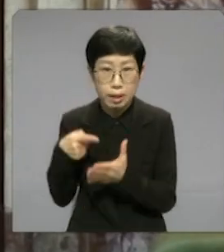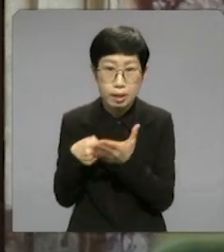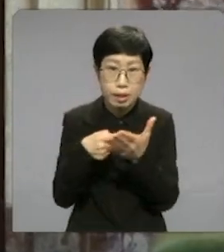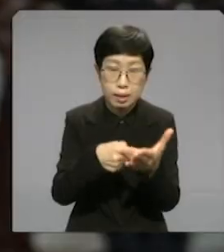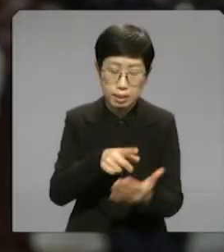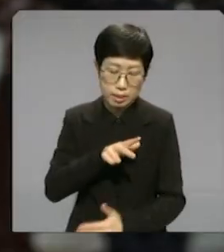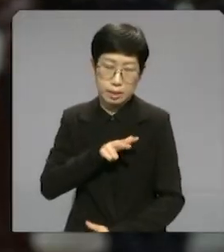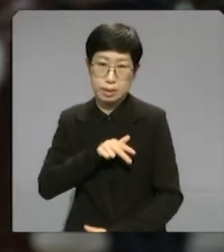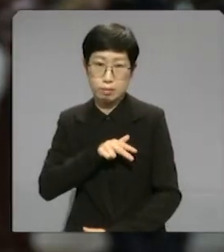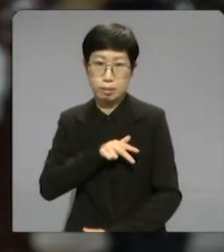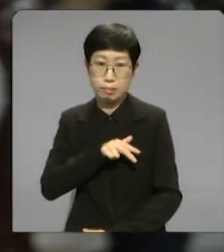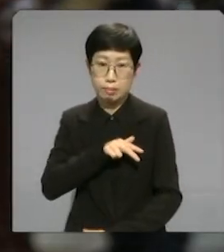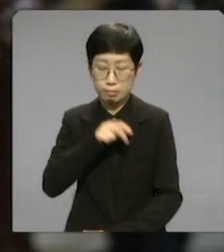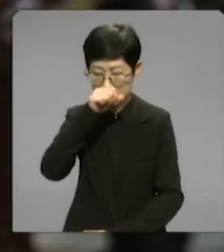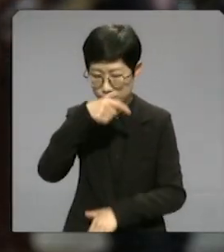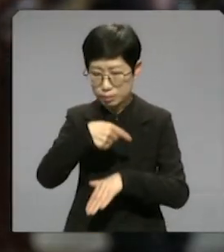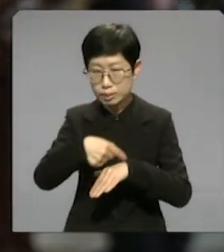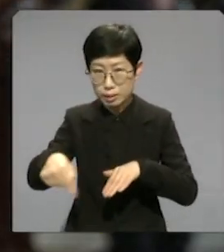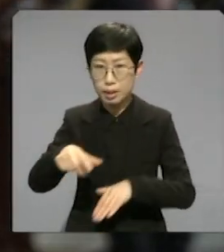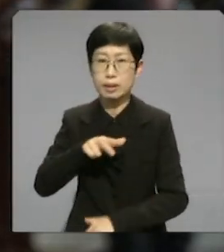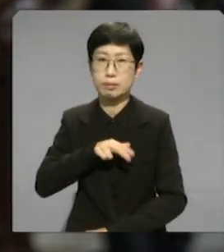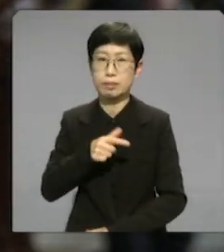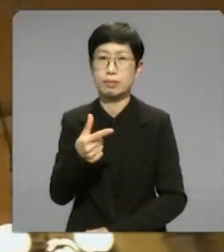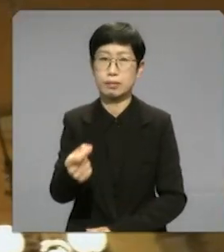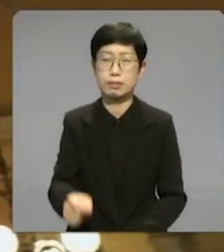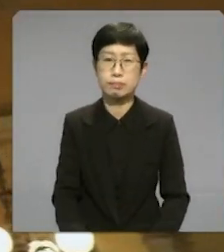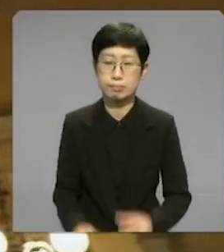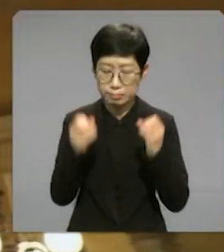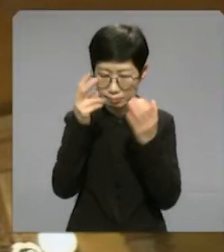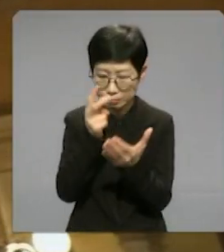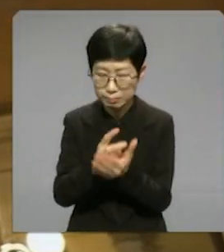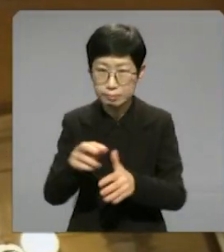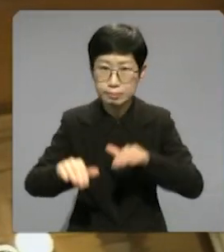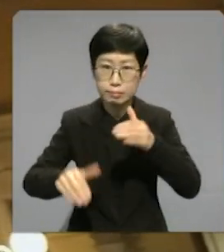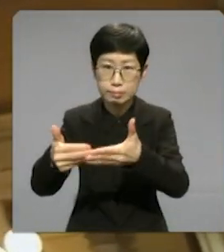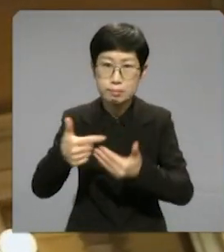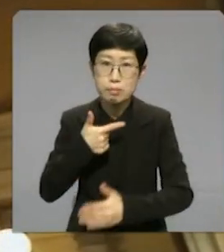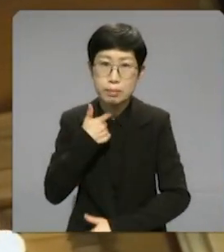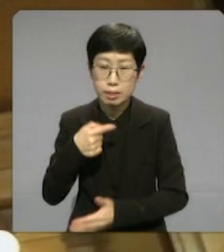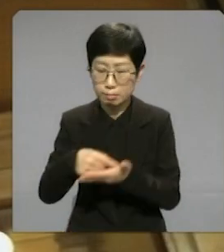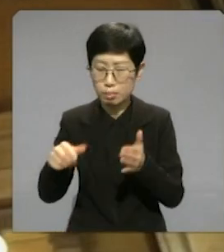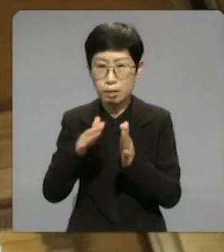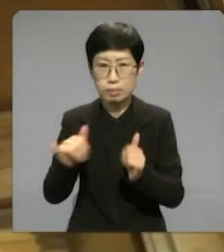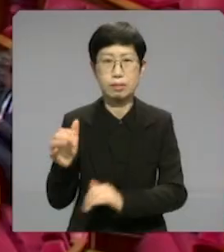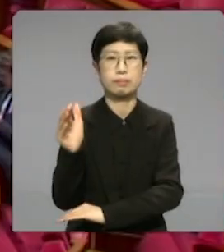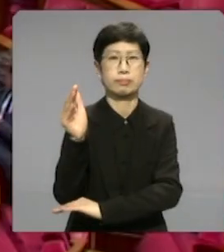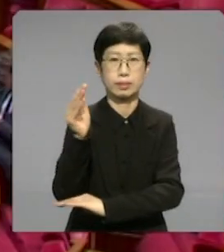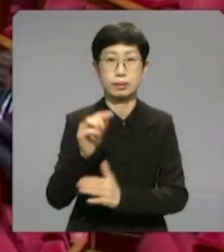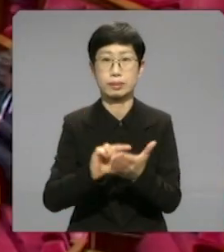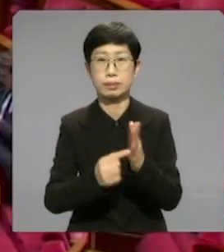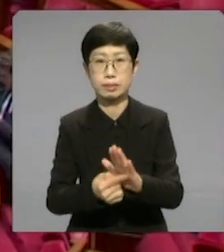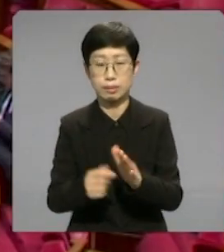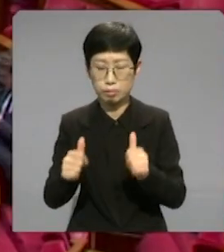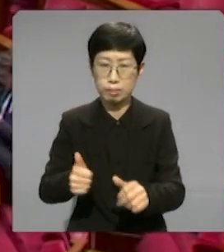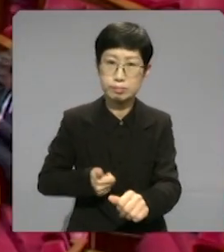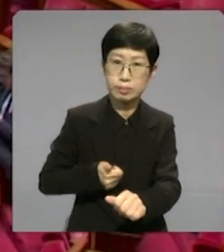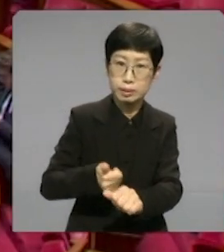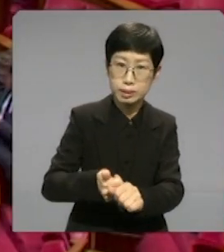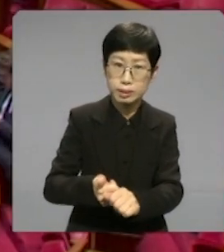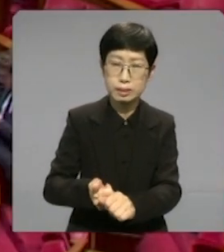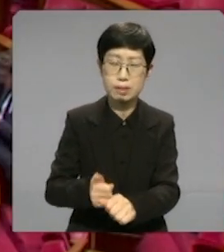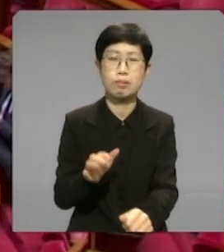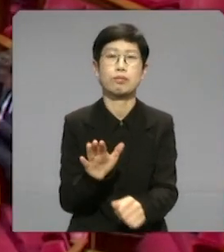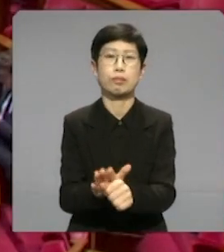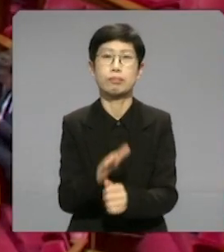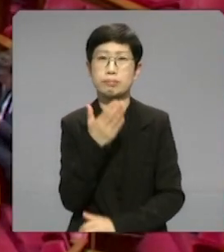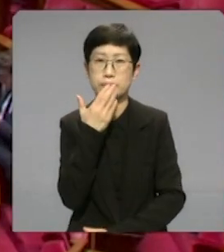의원 역시 아프리카계입니다. 새 법안이 차별을 겪은 피해자들이 목소리를 내고 법정 승리를 얻는 데 도움이